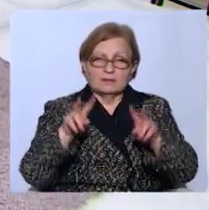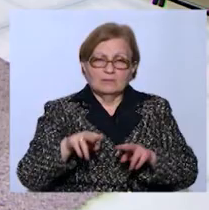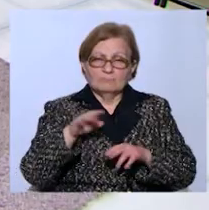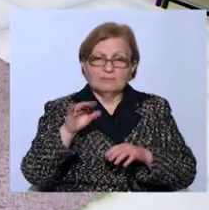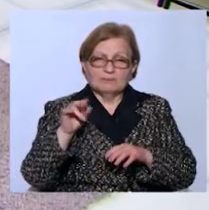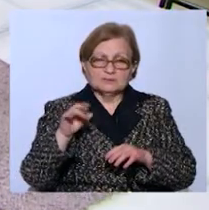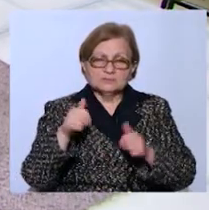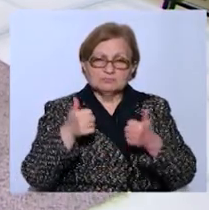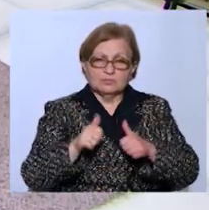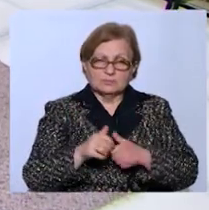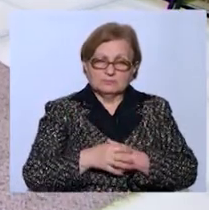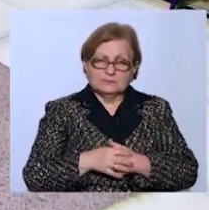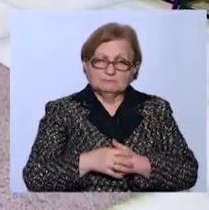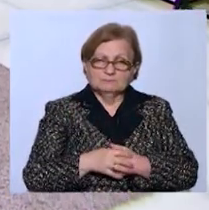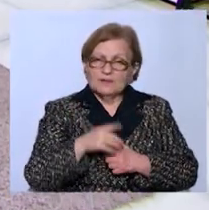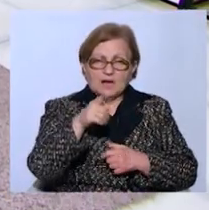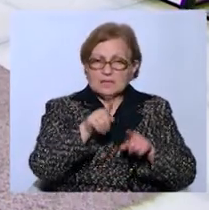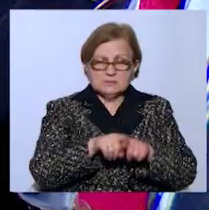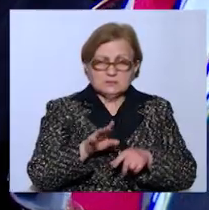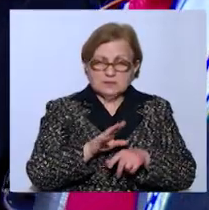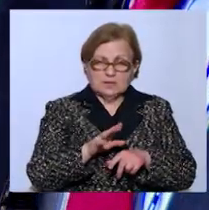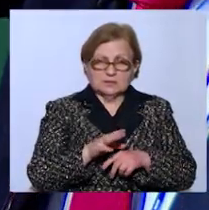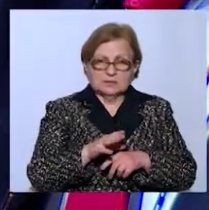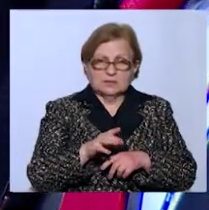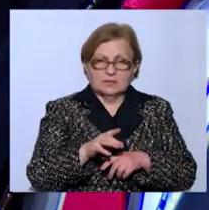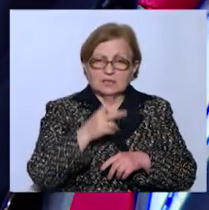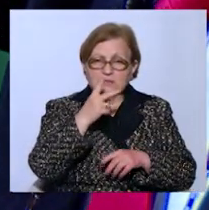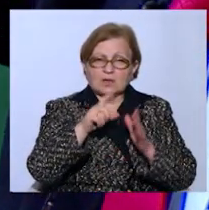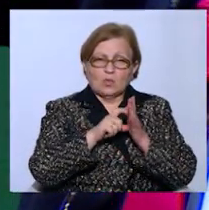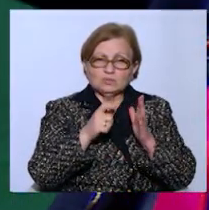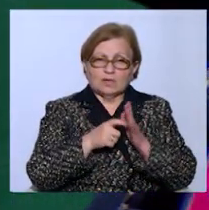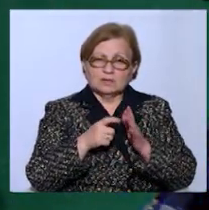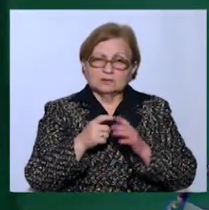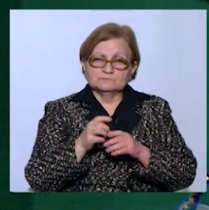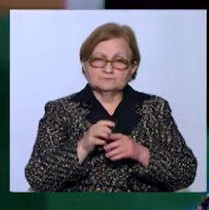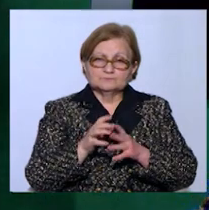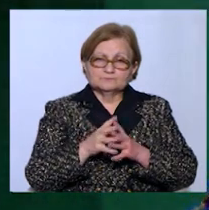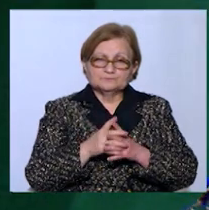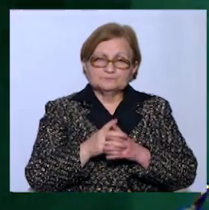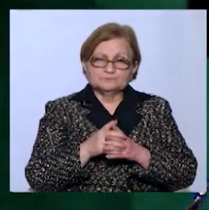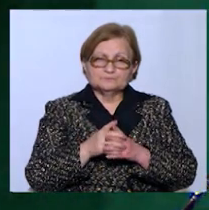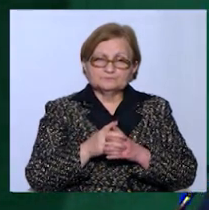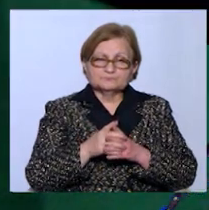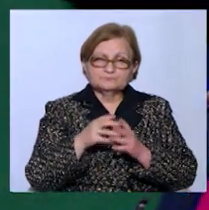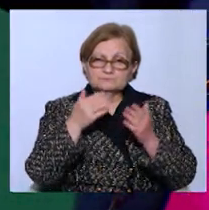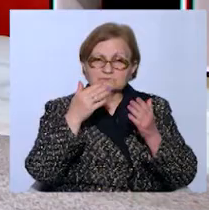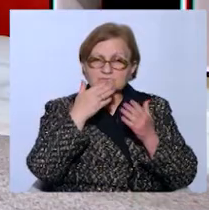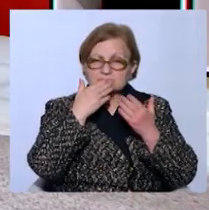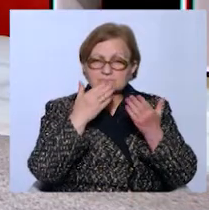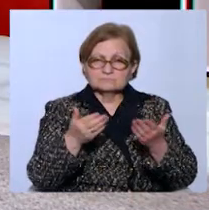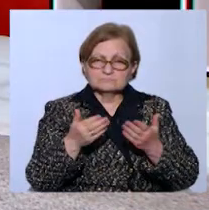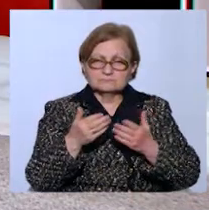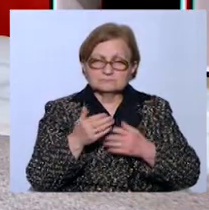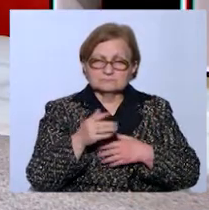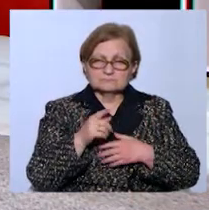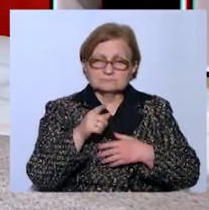ასეთი ხოლმე. ვიღურეთ? აი ახლა კითხავთ მე თქვენ რა?